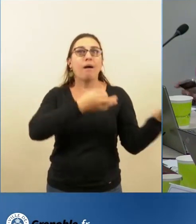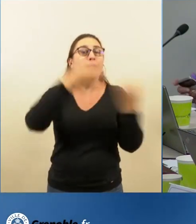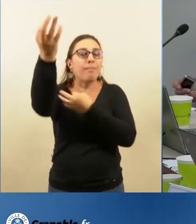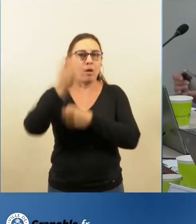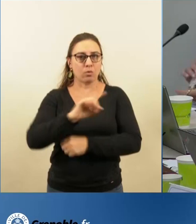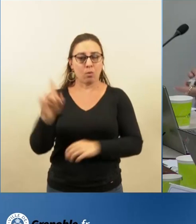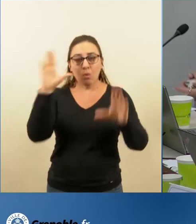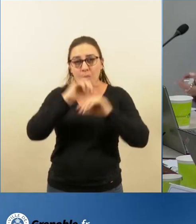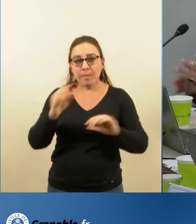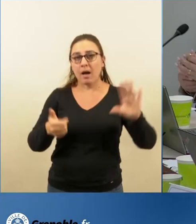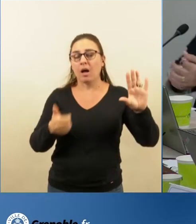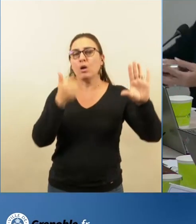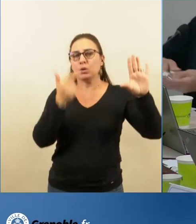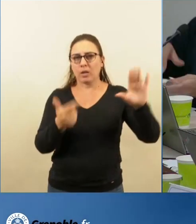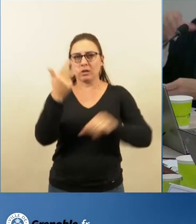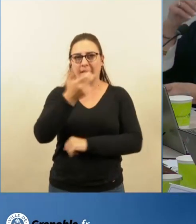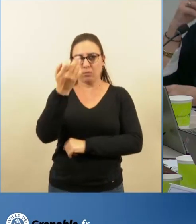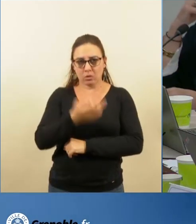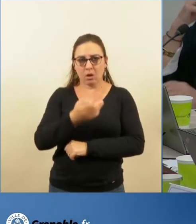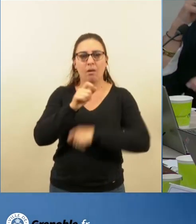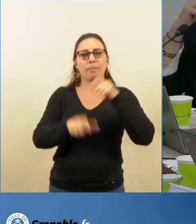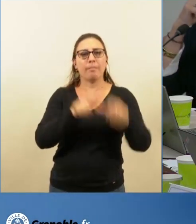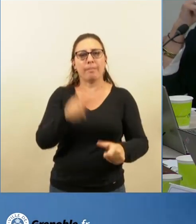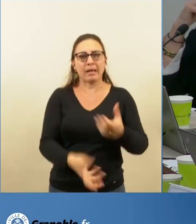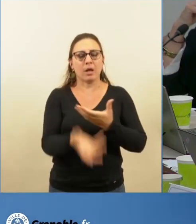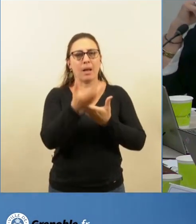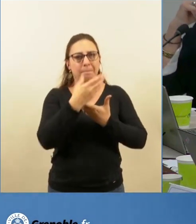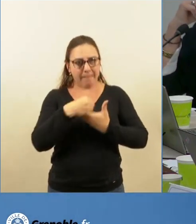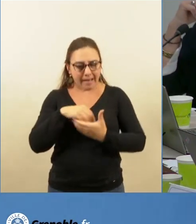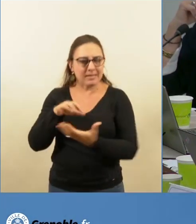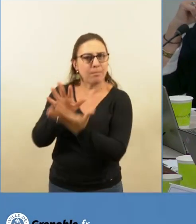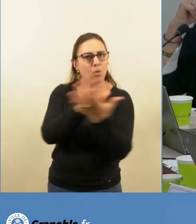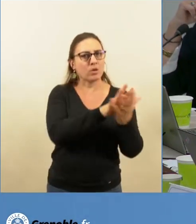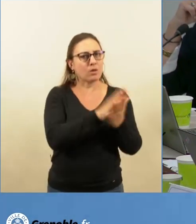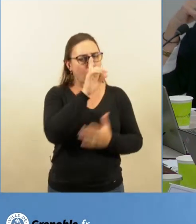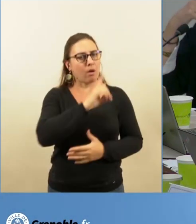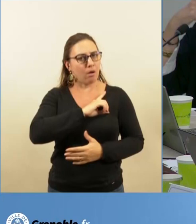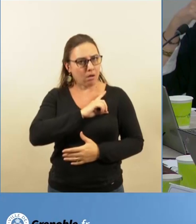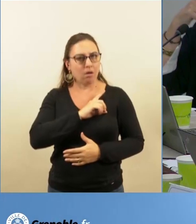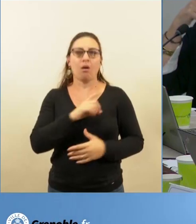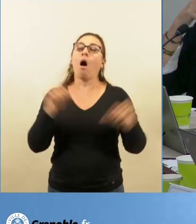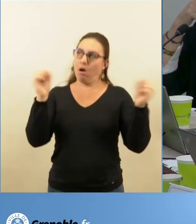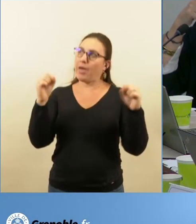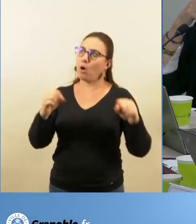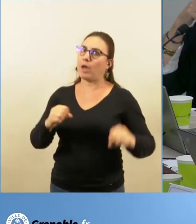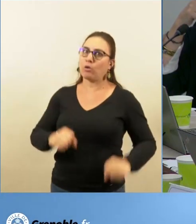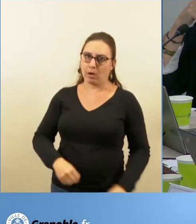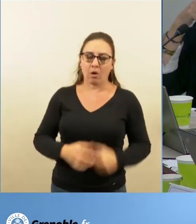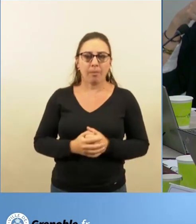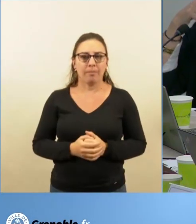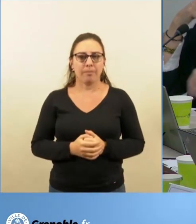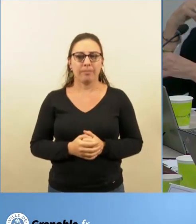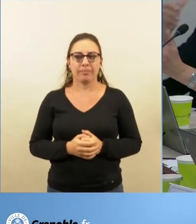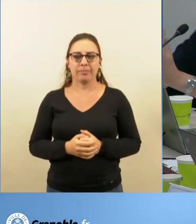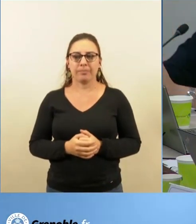rappel 73% des participations à la concertation volontaire se sont prononcées en sa faveur alors